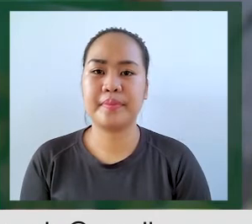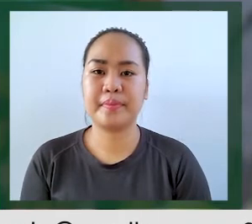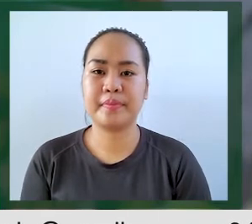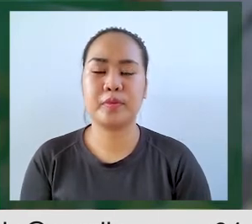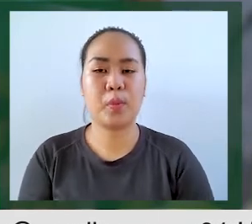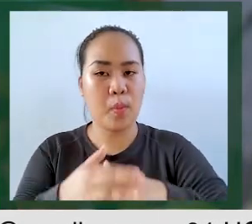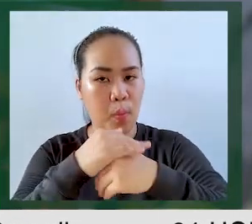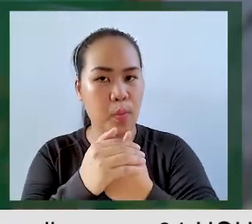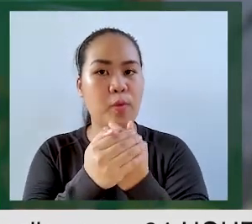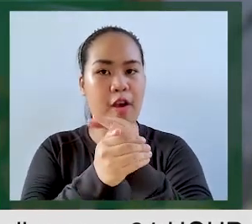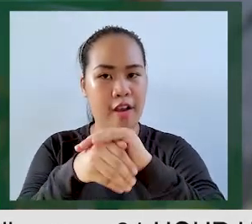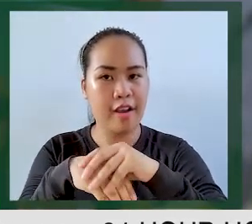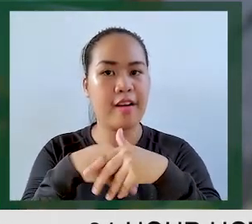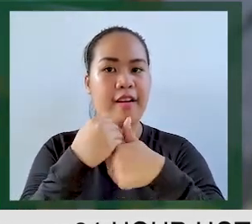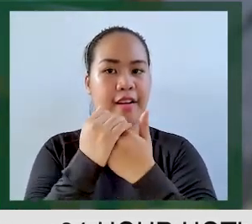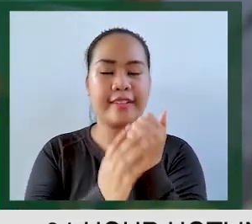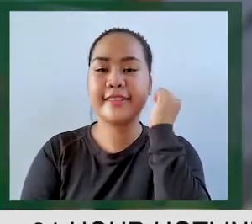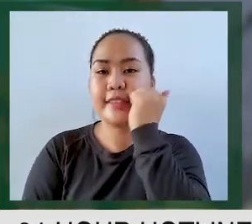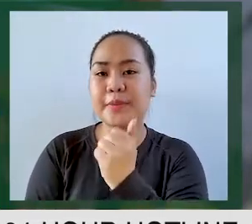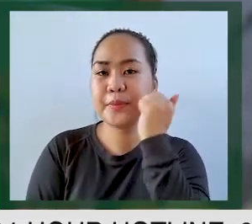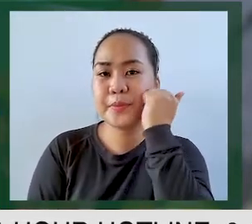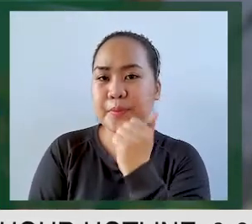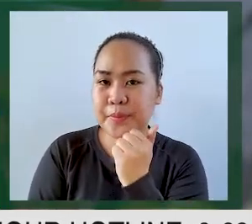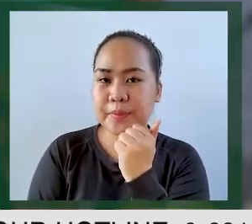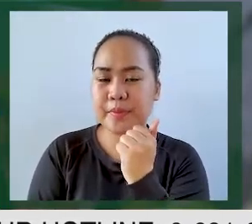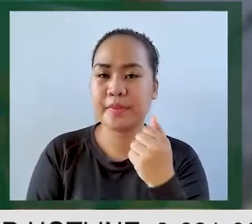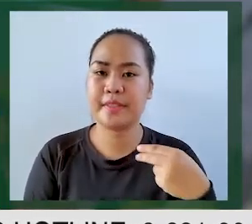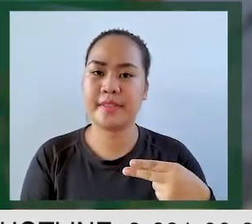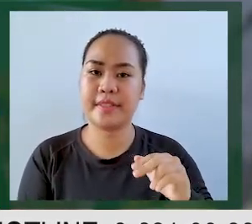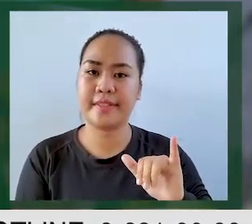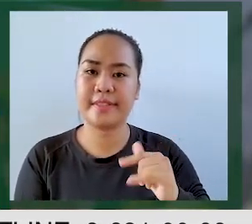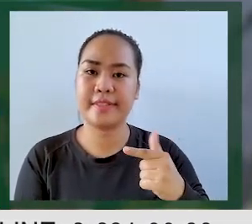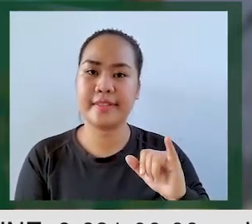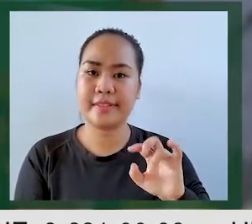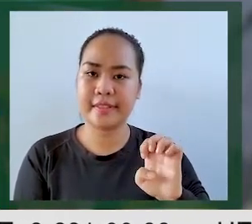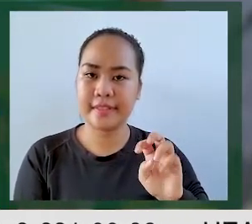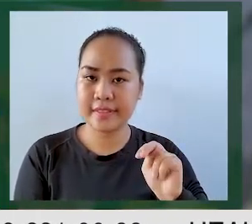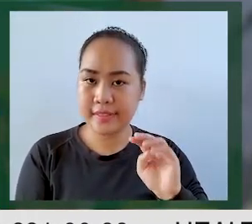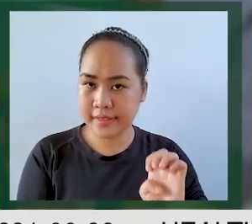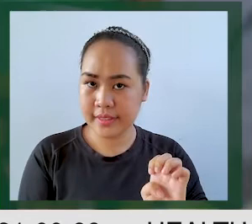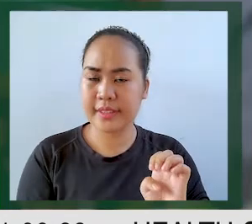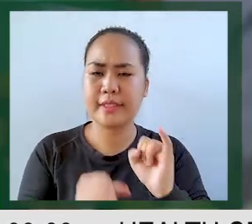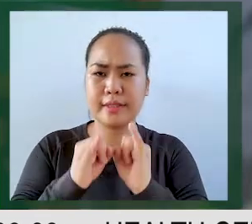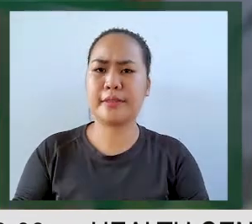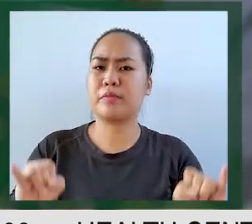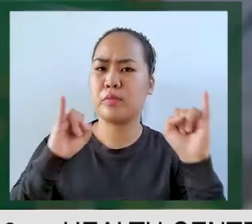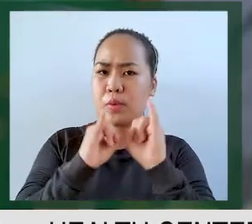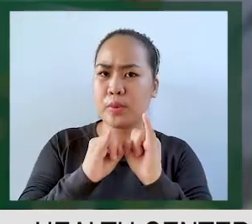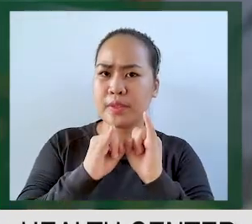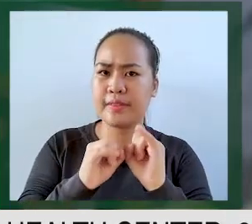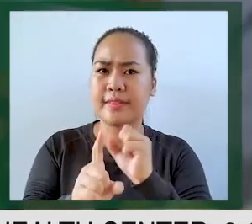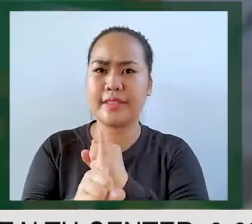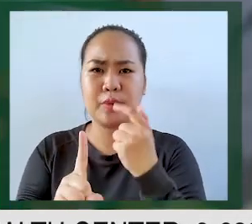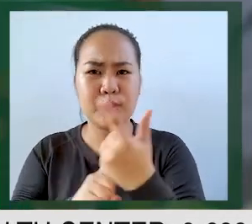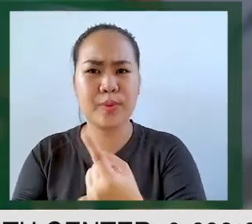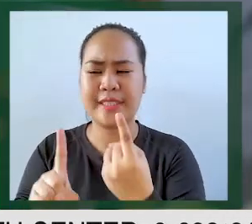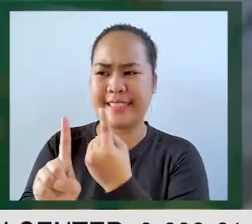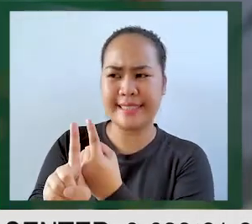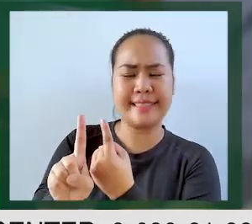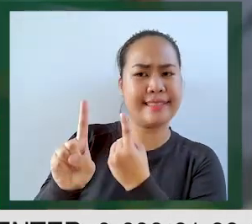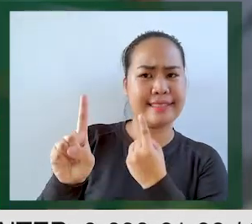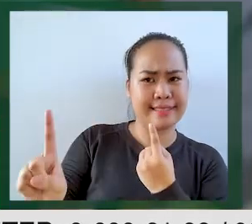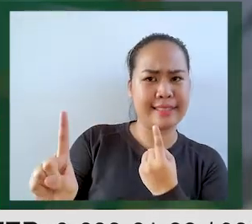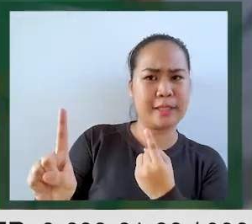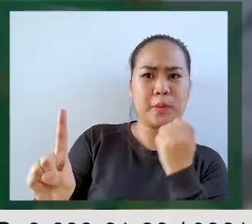kahit sabi ko nga eh. Bakit tayo pagka sa kliyente, kunwari ikaw ay